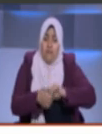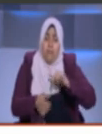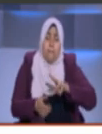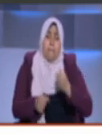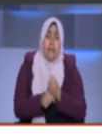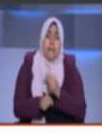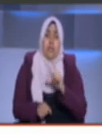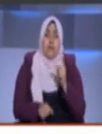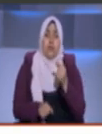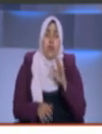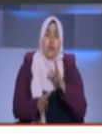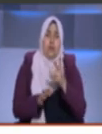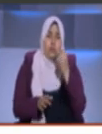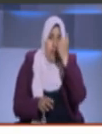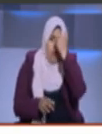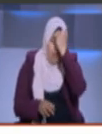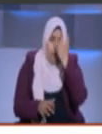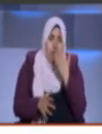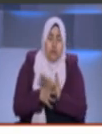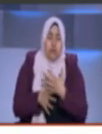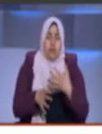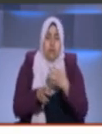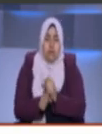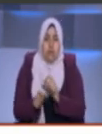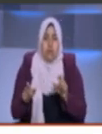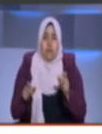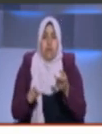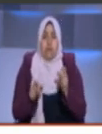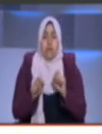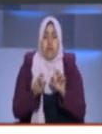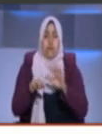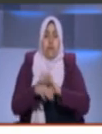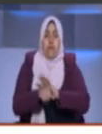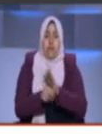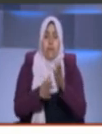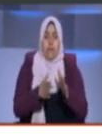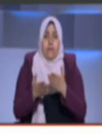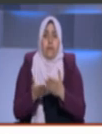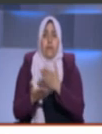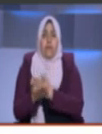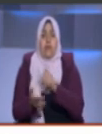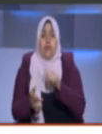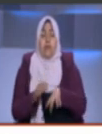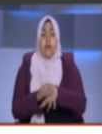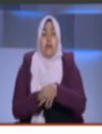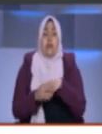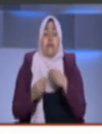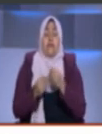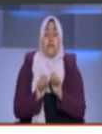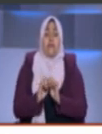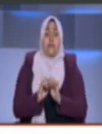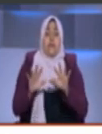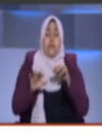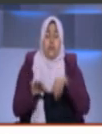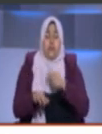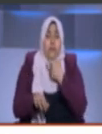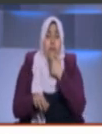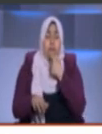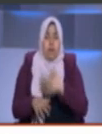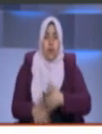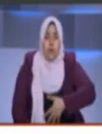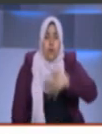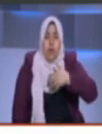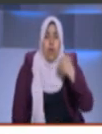لا يجعلها تسيطر على تفشي الوباء بشكل كبير. يأتي ذلك في الوقت الذي تشهد فيه بريطانيا غضبا كبيرا